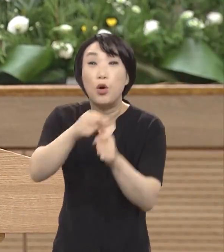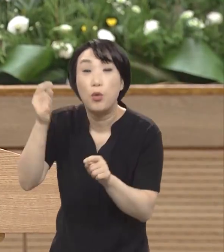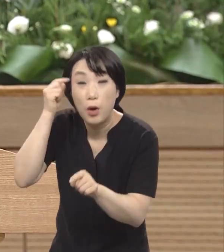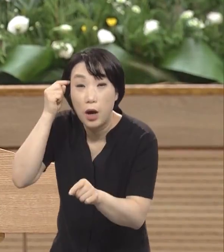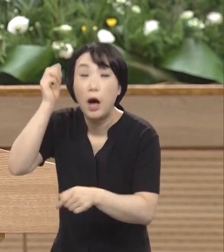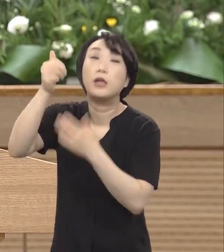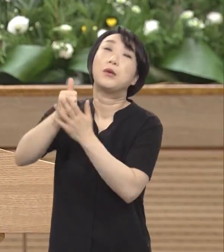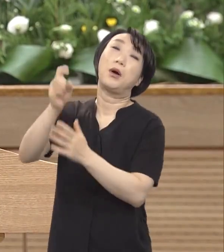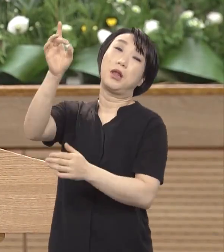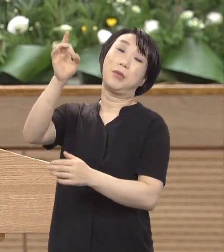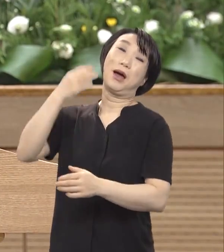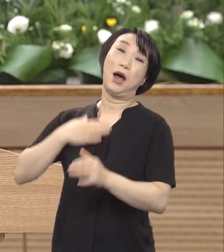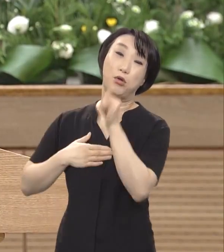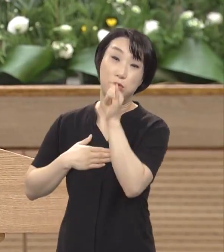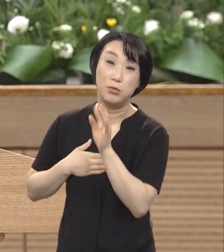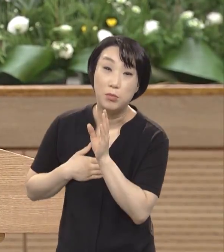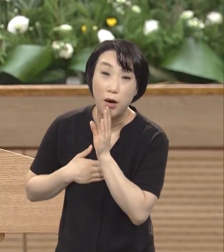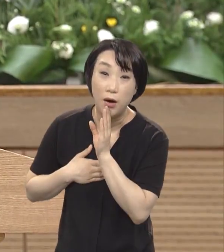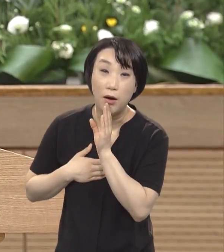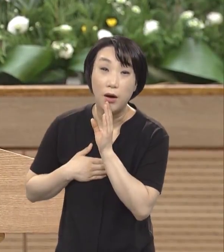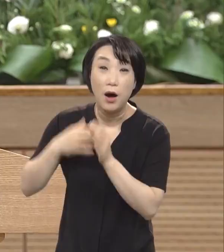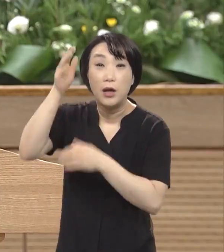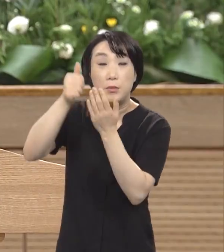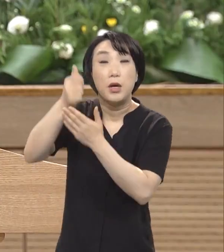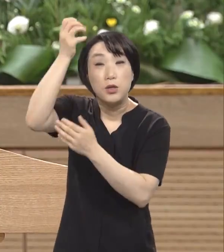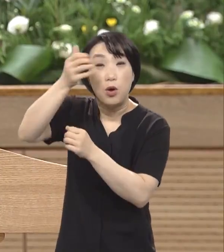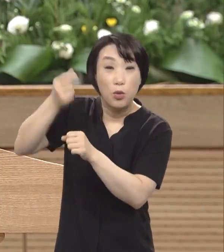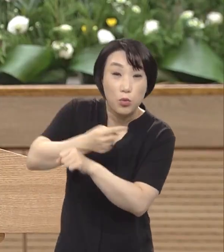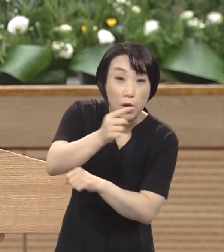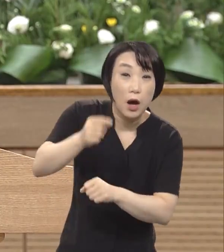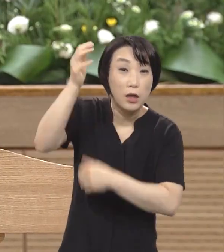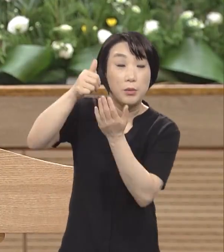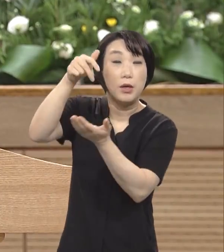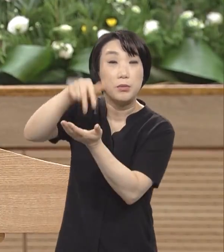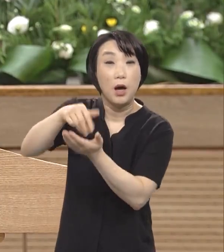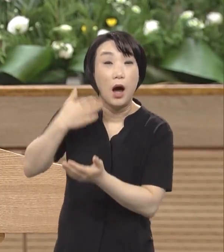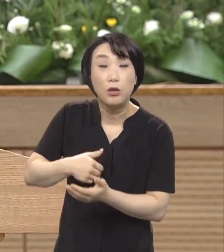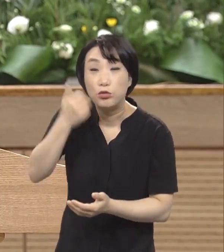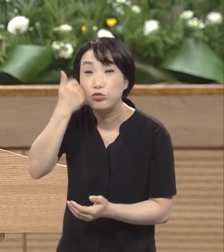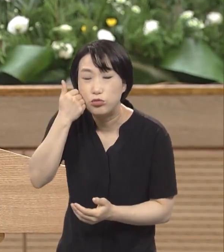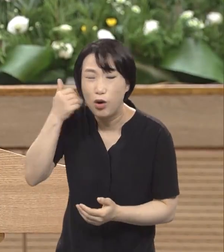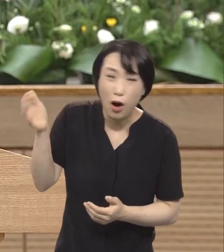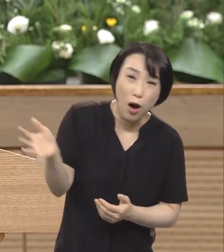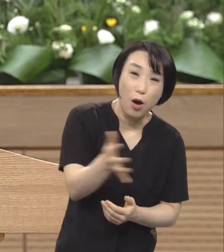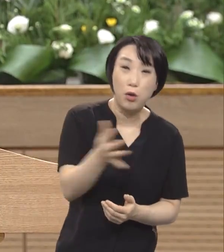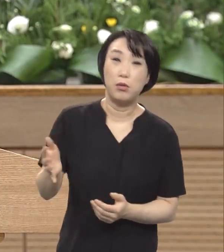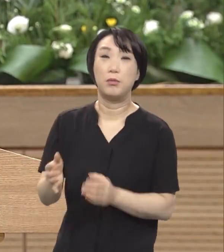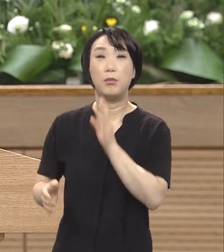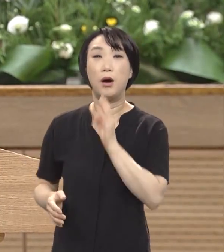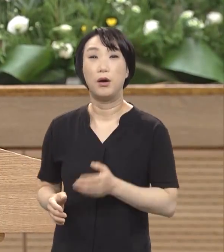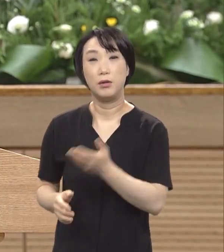하나님만 알 뿐인데 하나님 영후에는 하나님의 사정을 아무도 모른다.